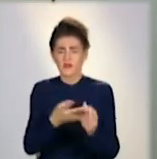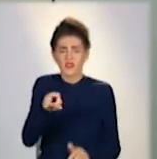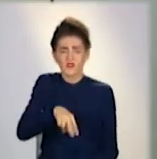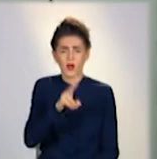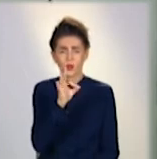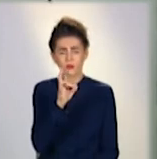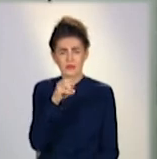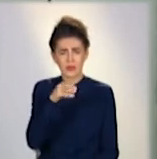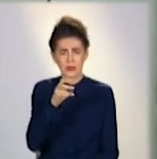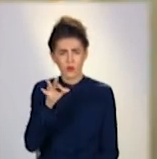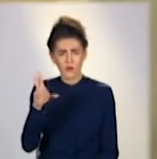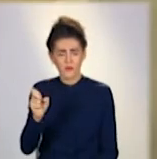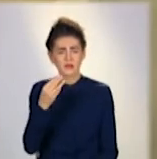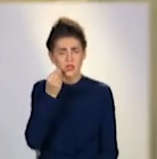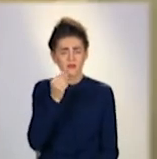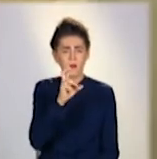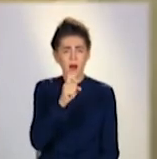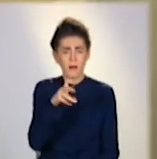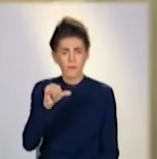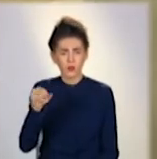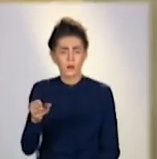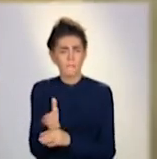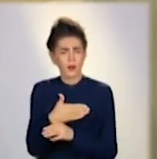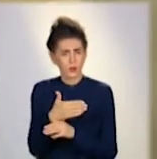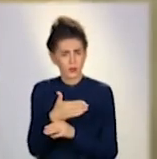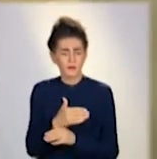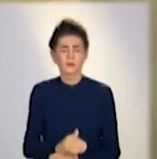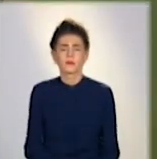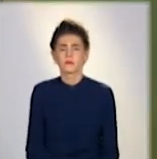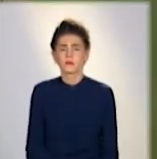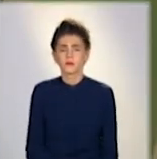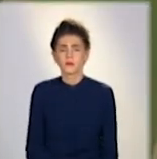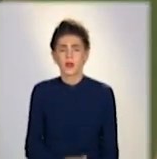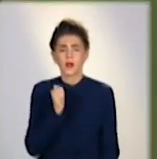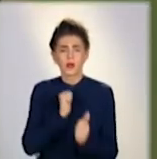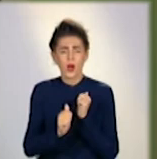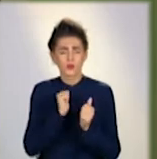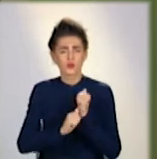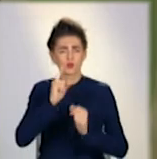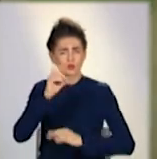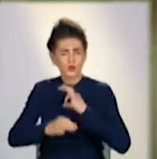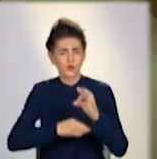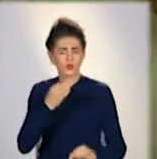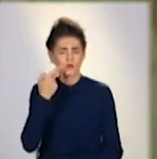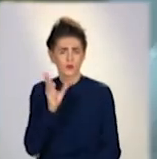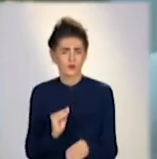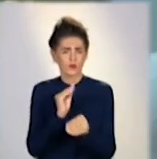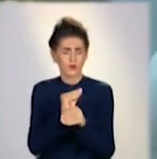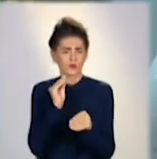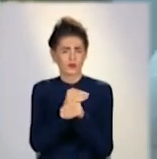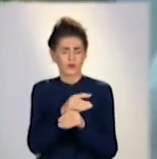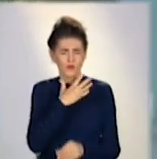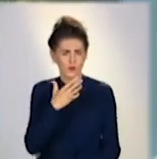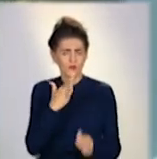та по одній в Слов'янську, Бахмуті та Маріуполі. Щодоби маємо кілька сотень нових